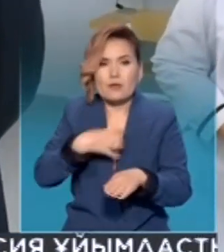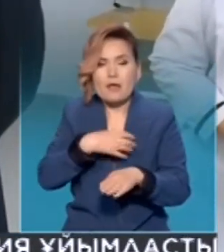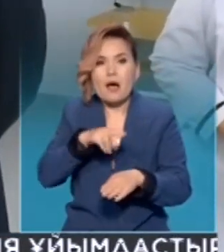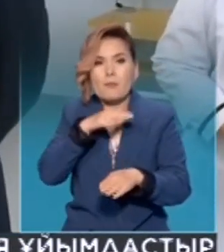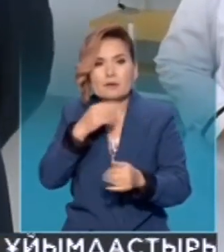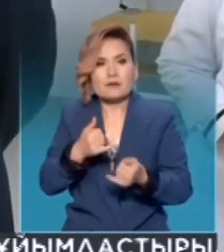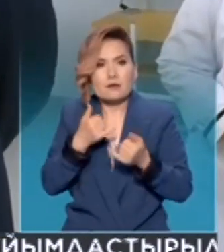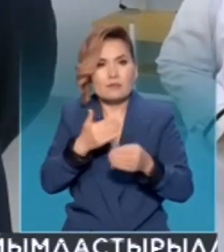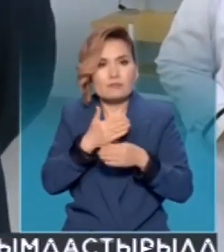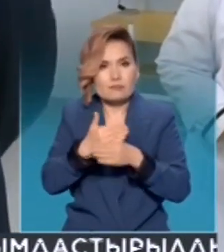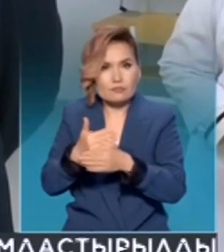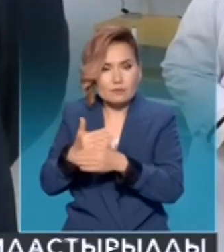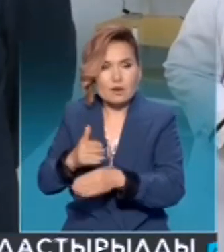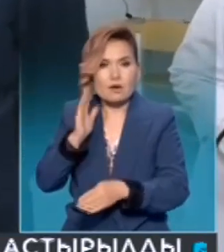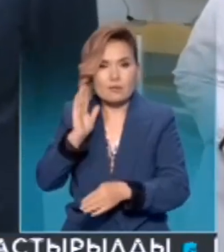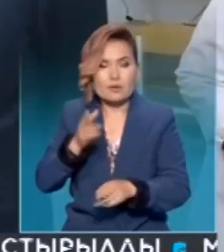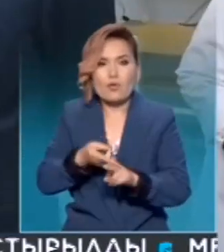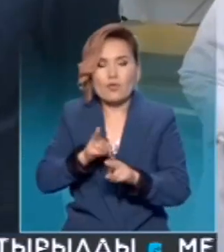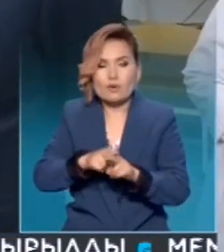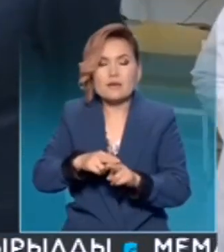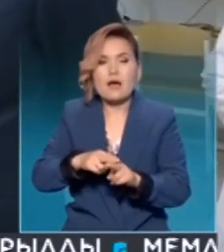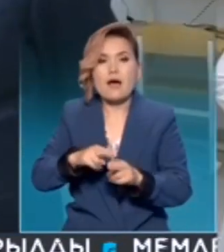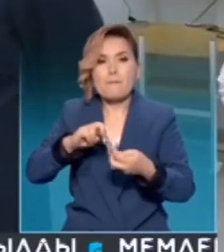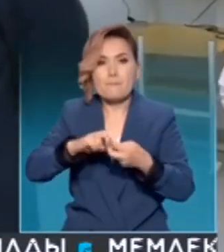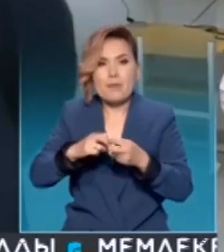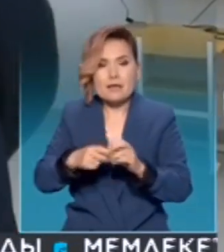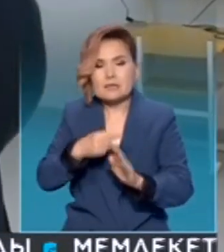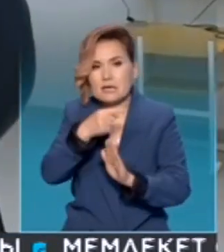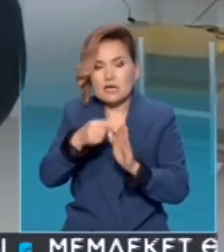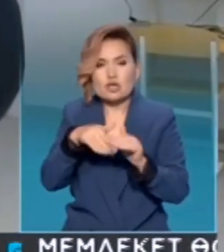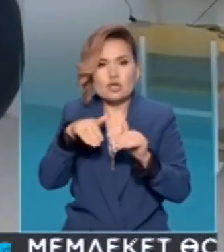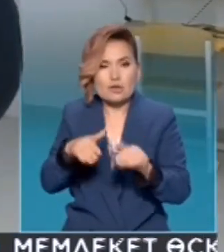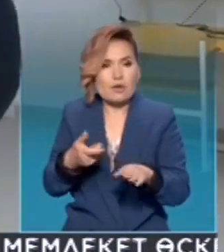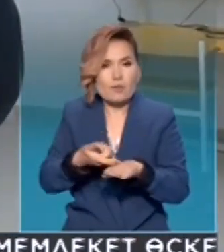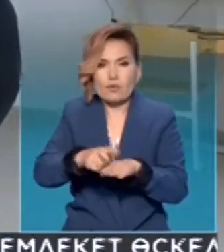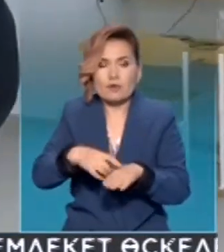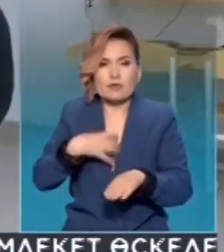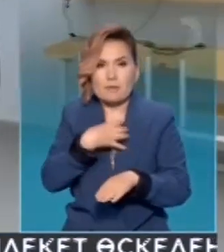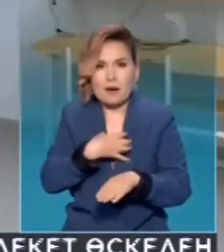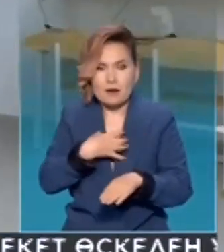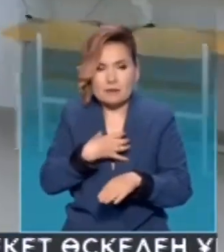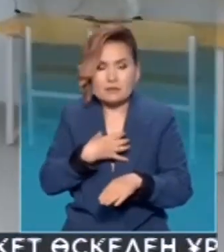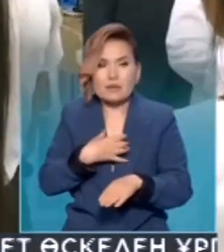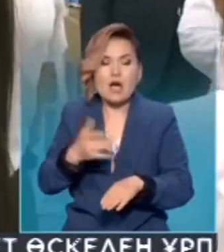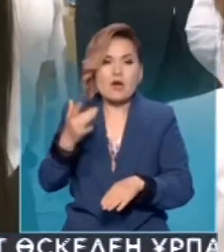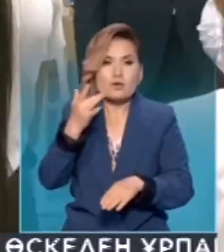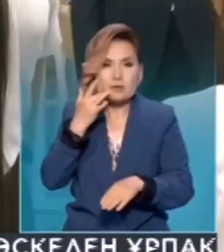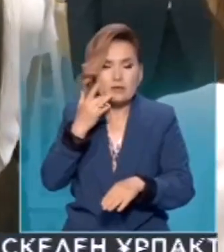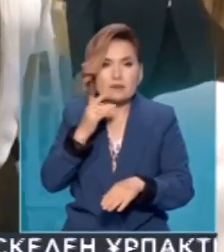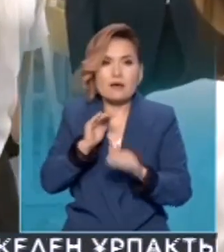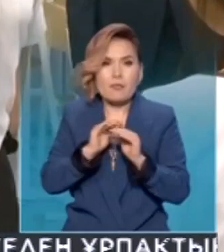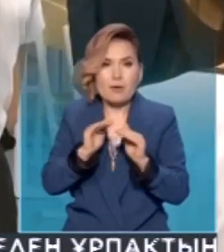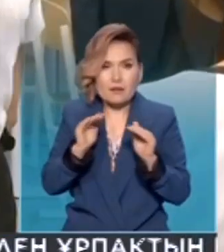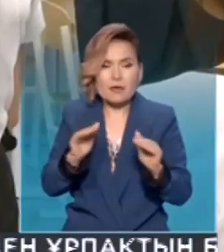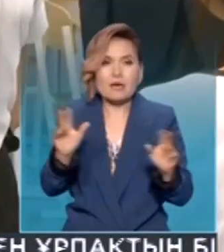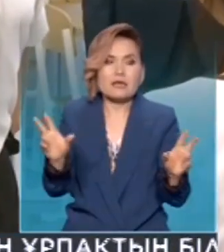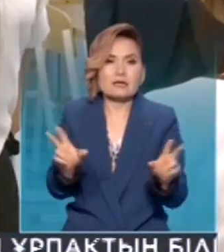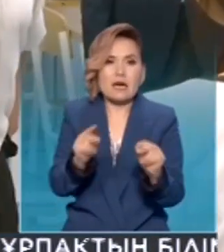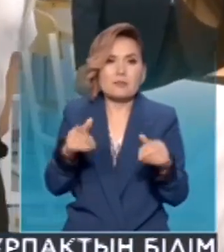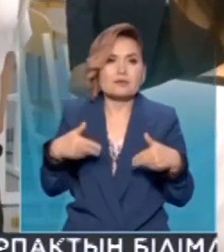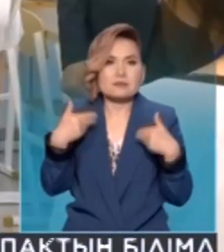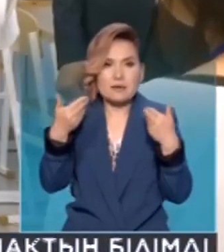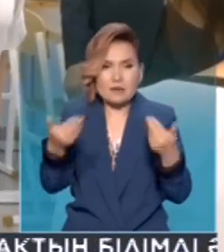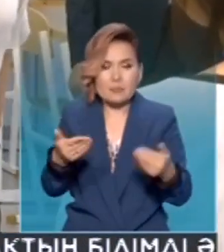аударамыз. Сондықтан бұл мәселенің болашағы жарқын деп айтуға болады. Сол баршаңызға табыс тілеймін.